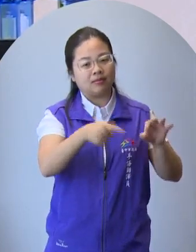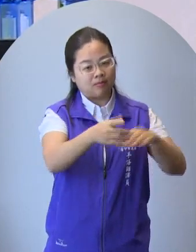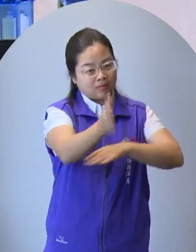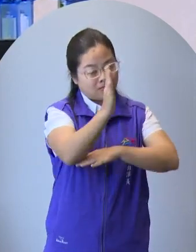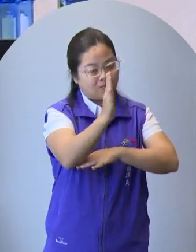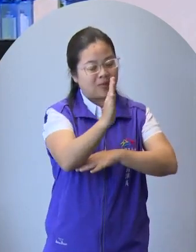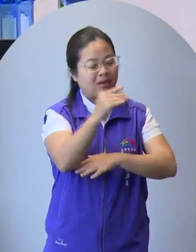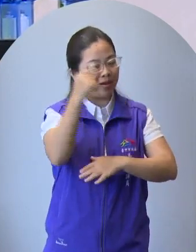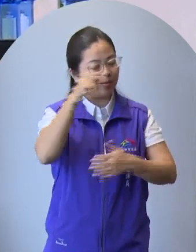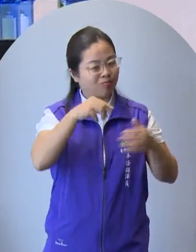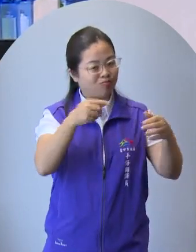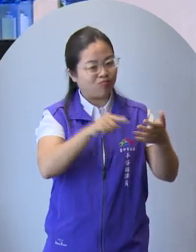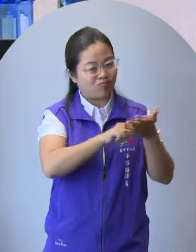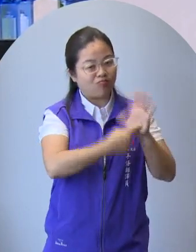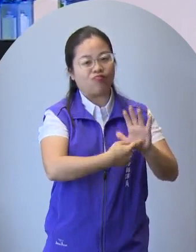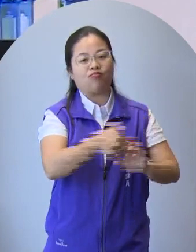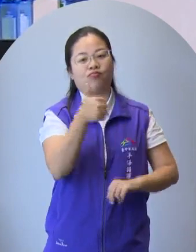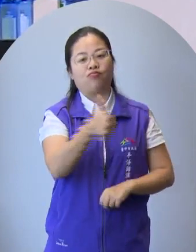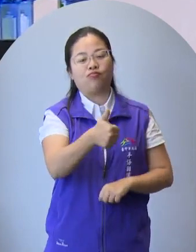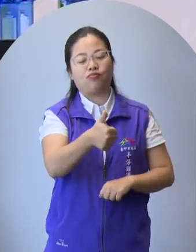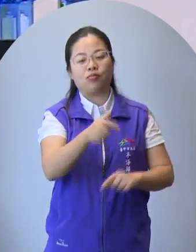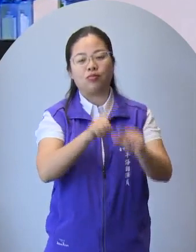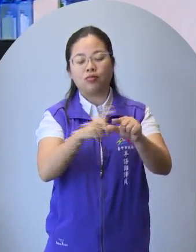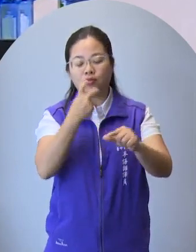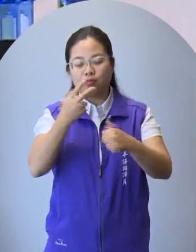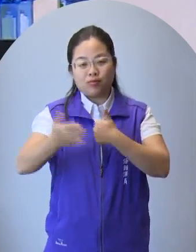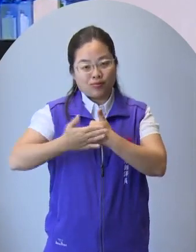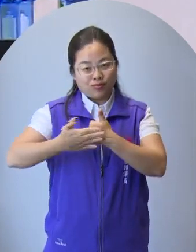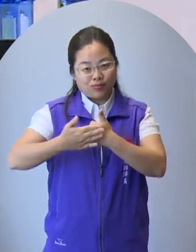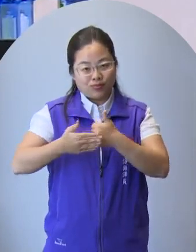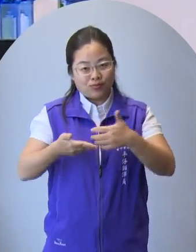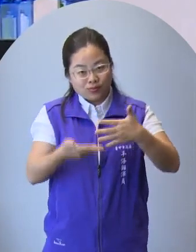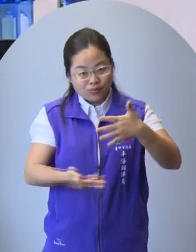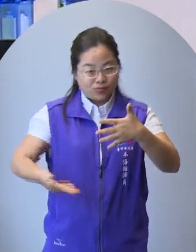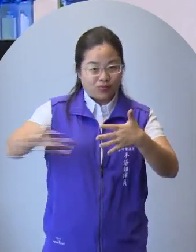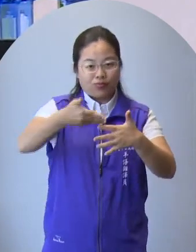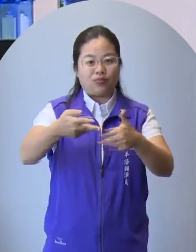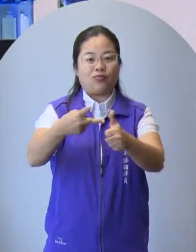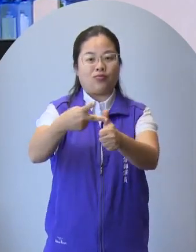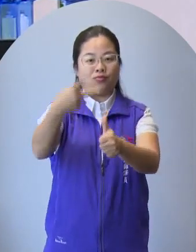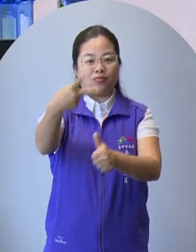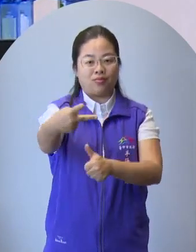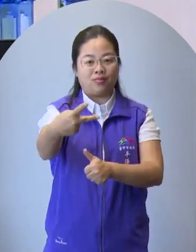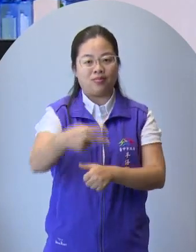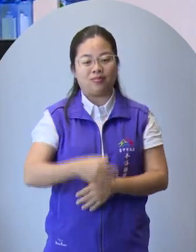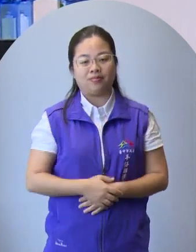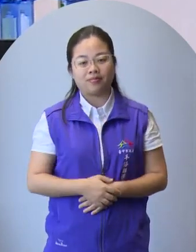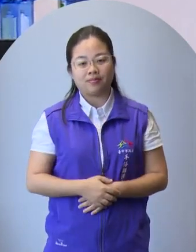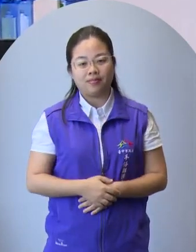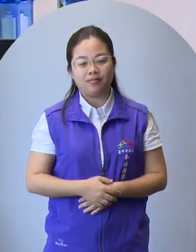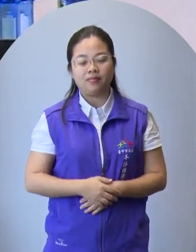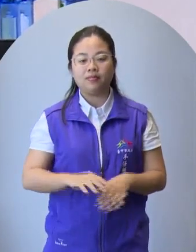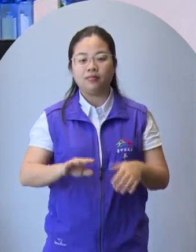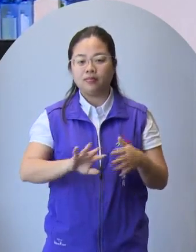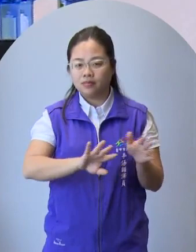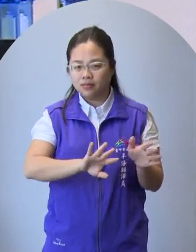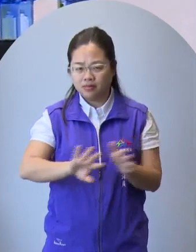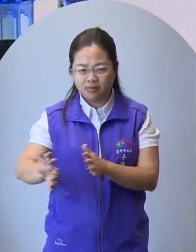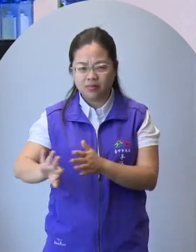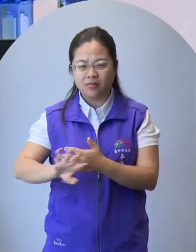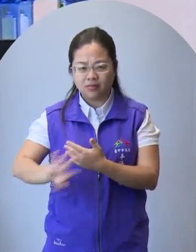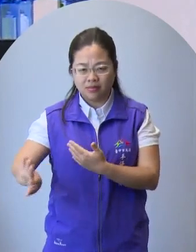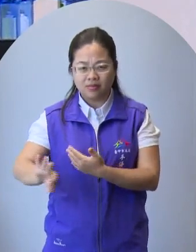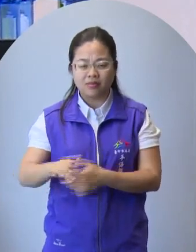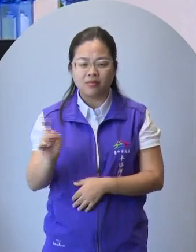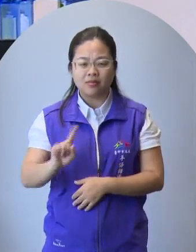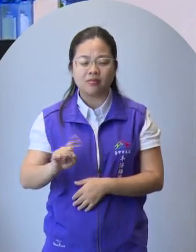看见被肯定，所以中央把我们的财政分级拉为第二级啊，那但是另外一方面，当然拉为第